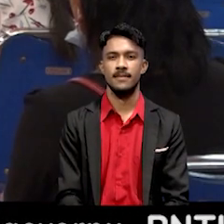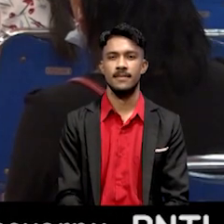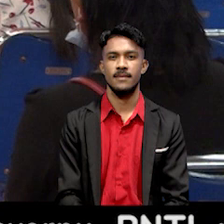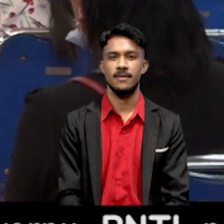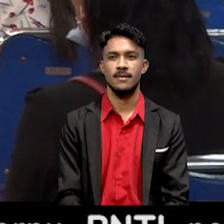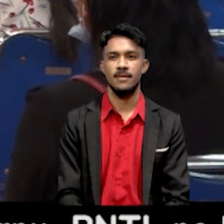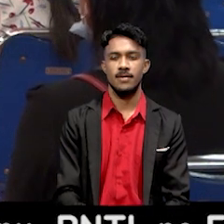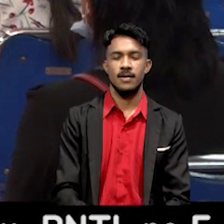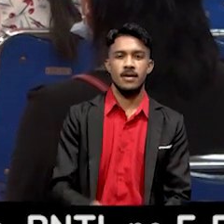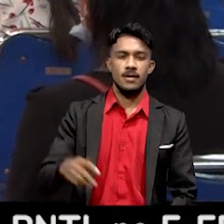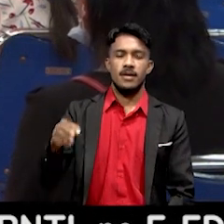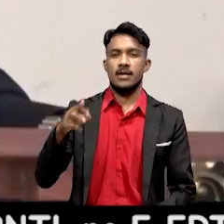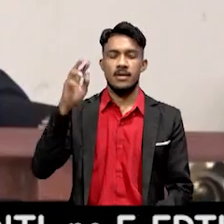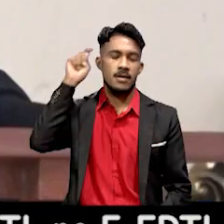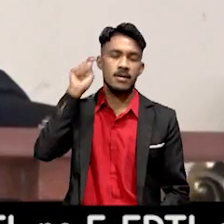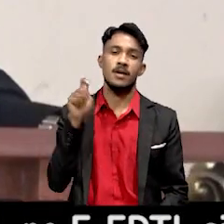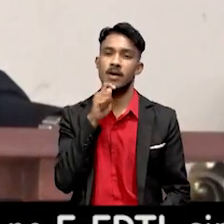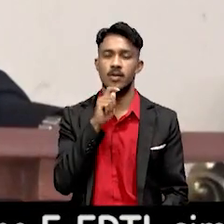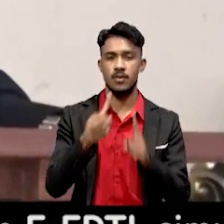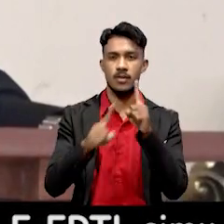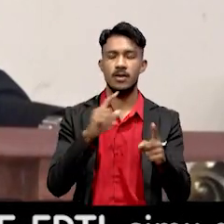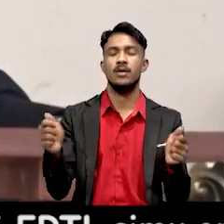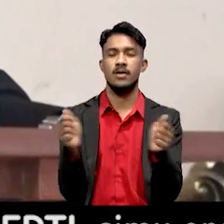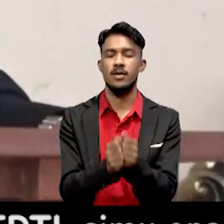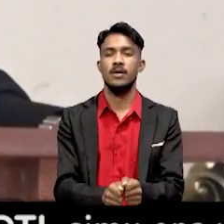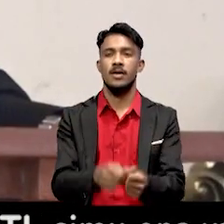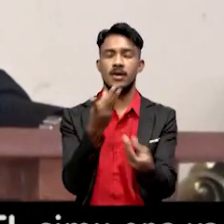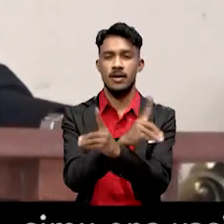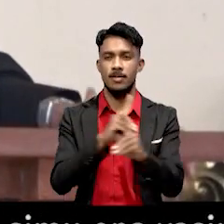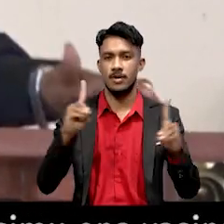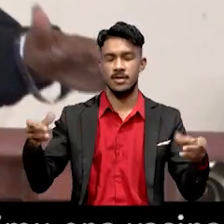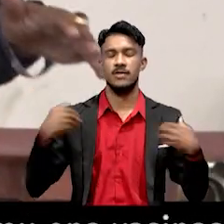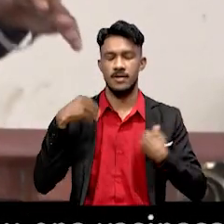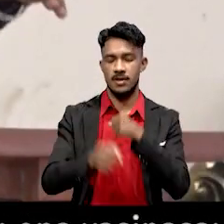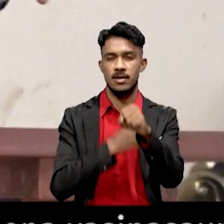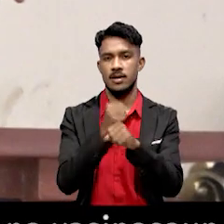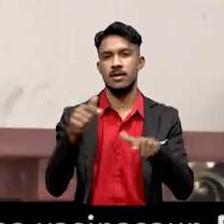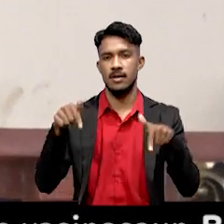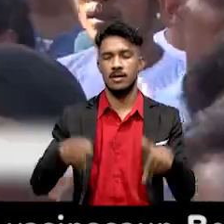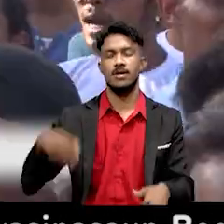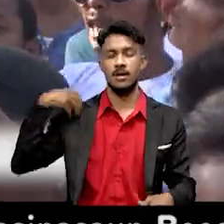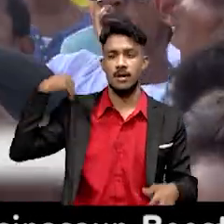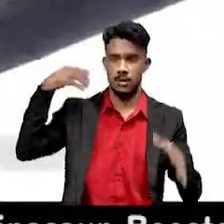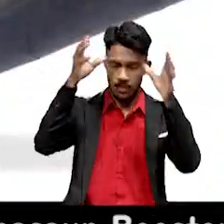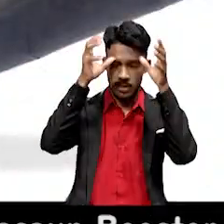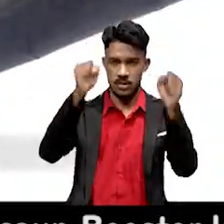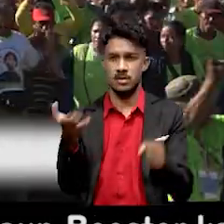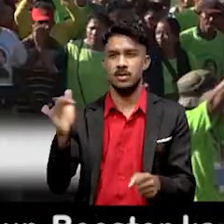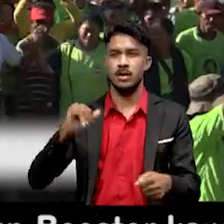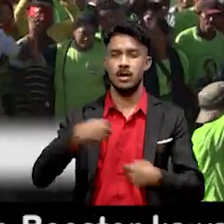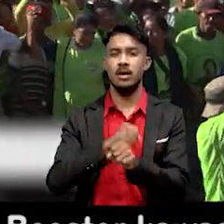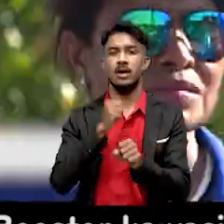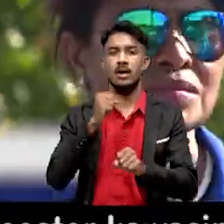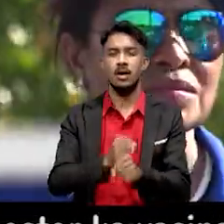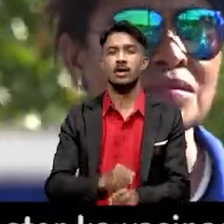Tarumatan ruak atau mensazeng ne relasiona o festa demokrasia ne be sehalau ia tinang ne. Kandidatu Presidente Republika Sira sehalau kampanya ia